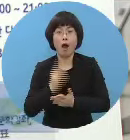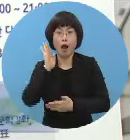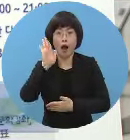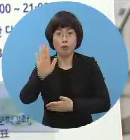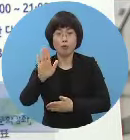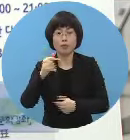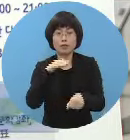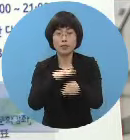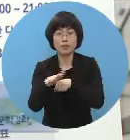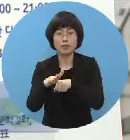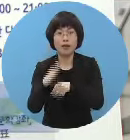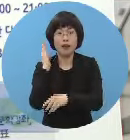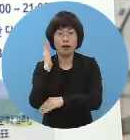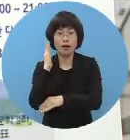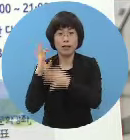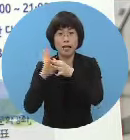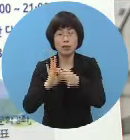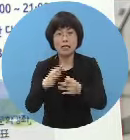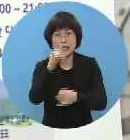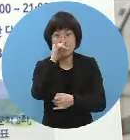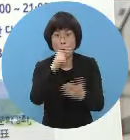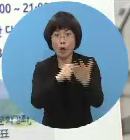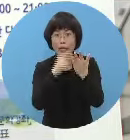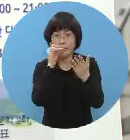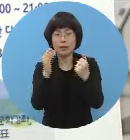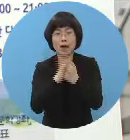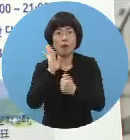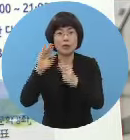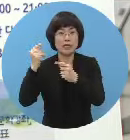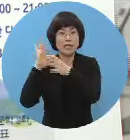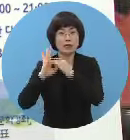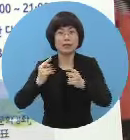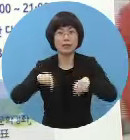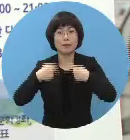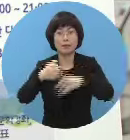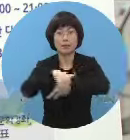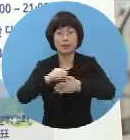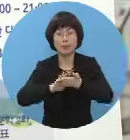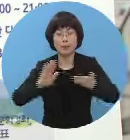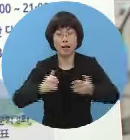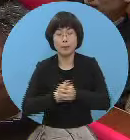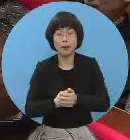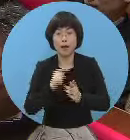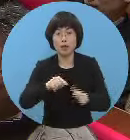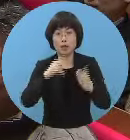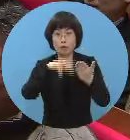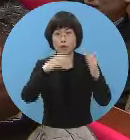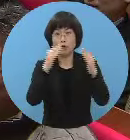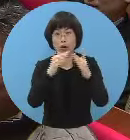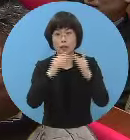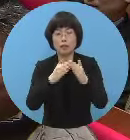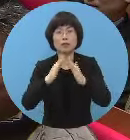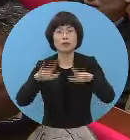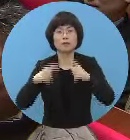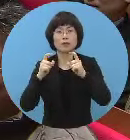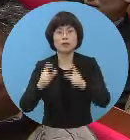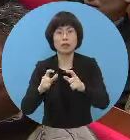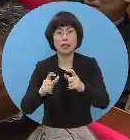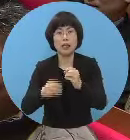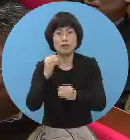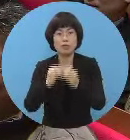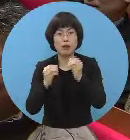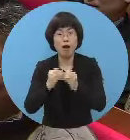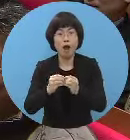알게 돼서 오게 되었고요. 앞으로도 이런 강의가 계속 있다고 하니까 앞으로도 계속 올 예정입니다. 전남 도립도서관은